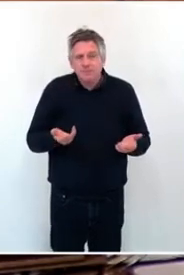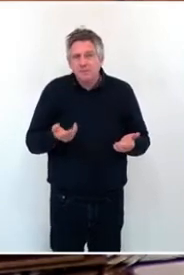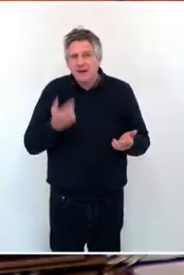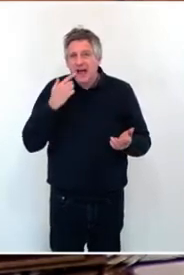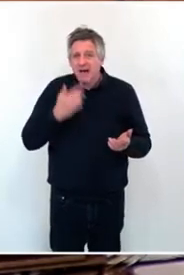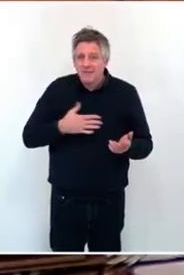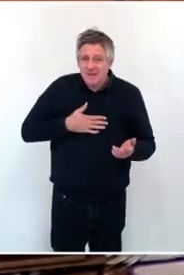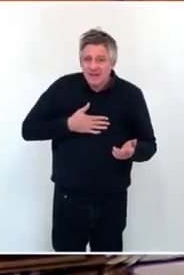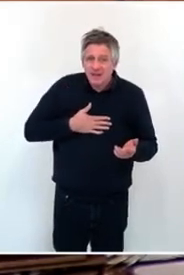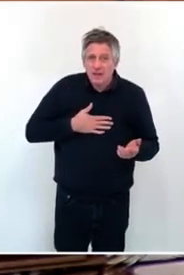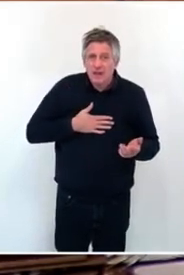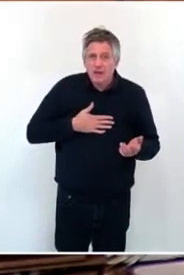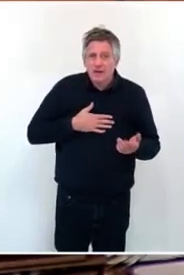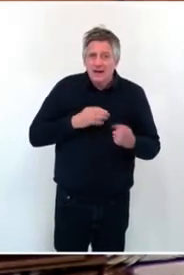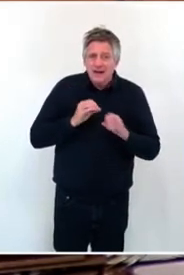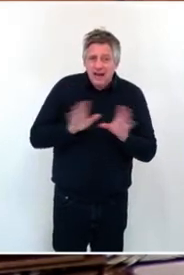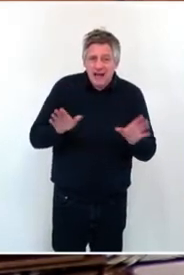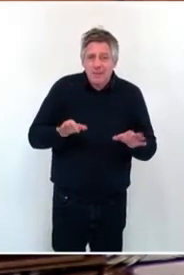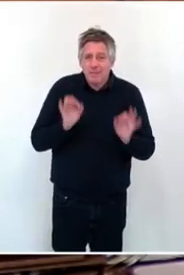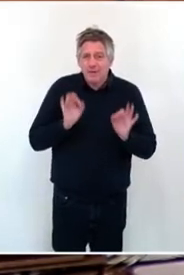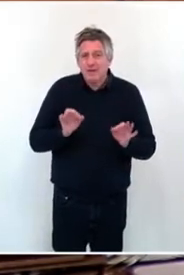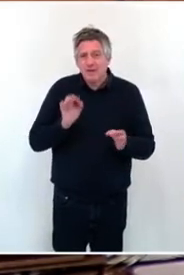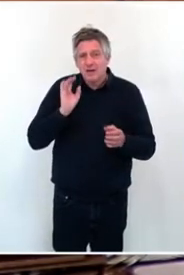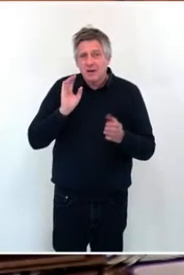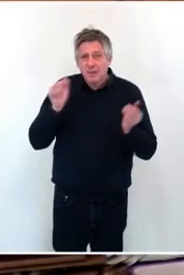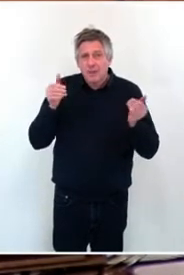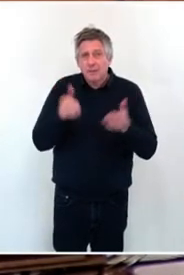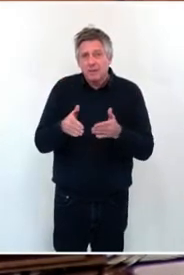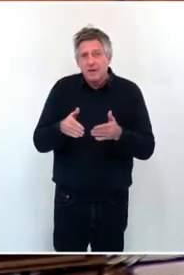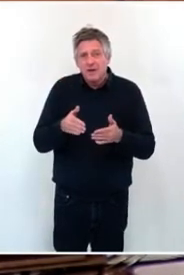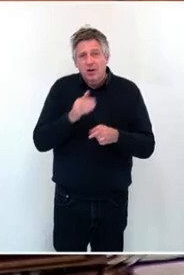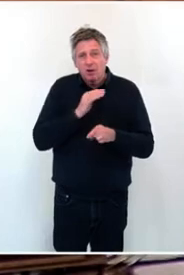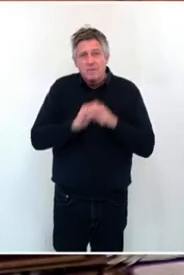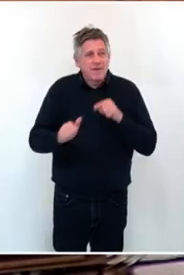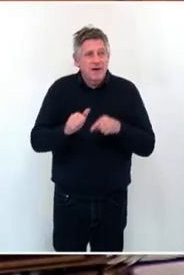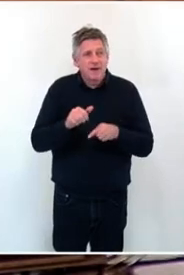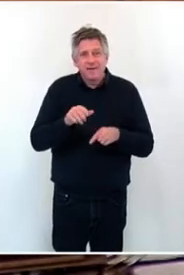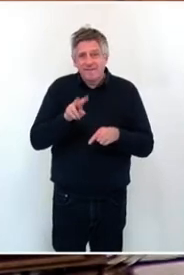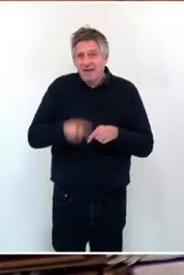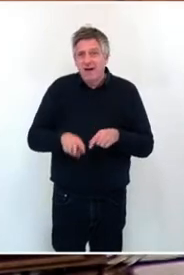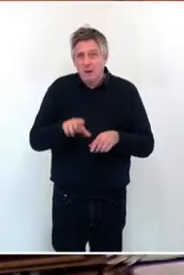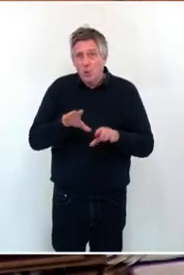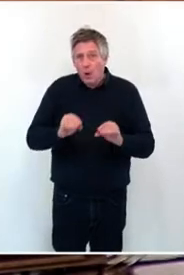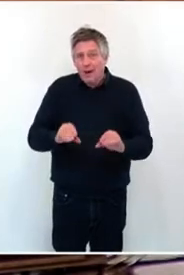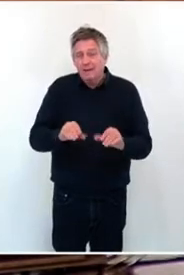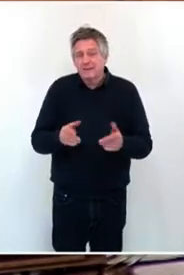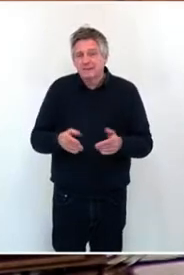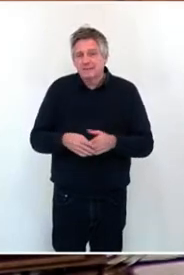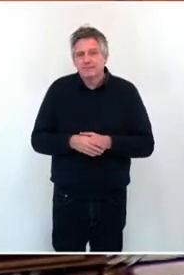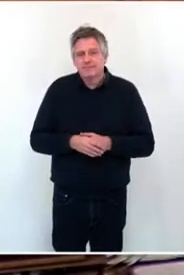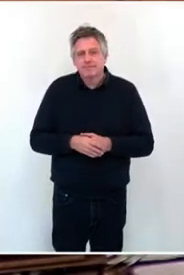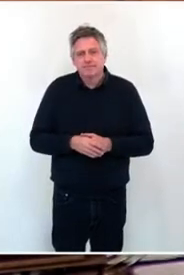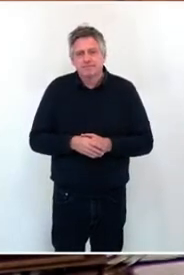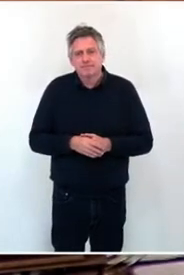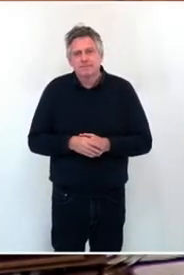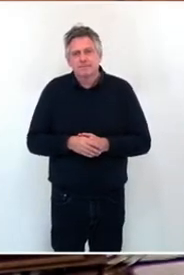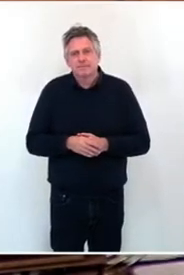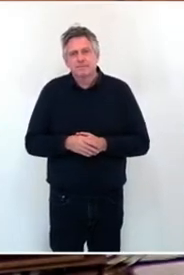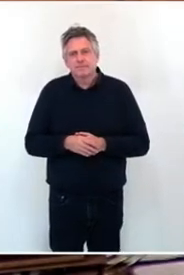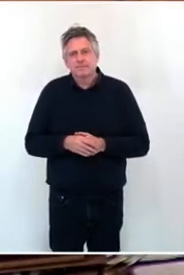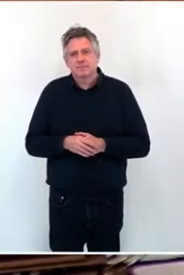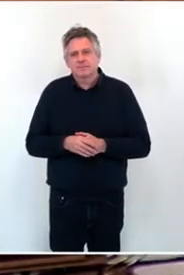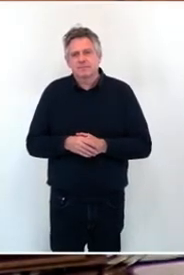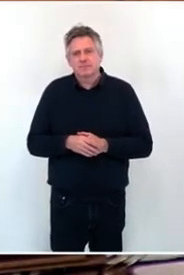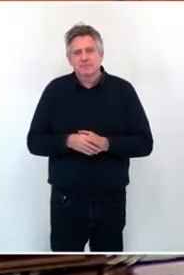avis clair et objectif sur ce que vous faites réellement. Enfin, cette